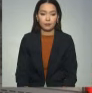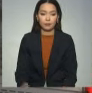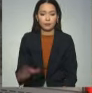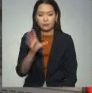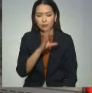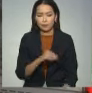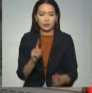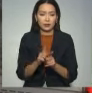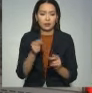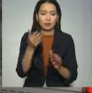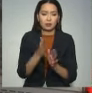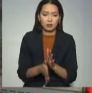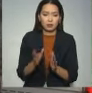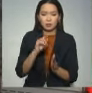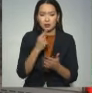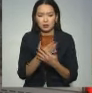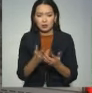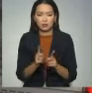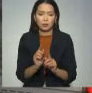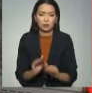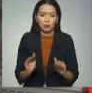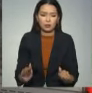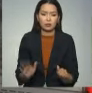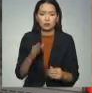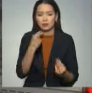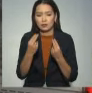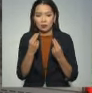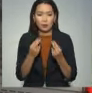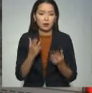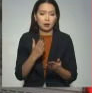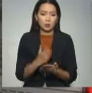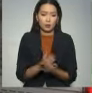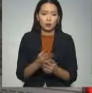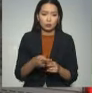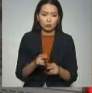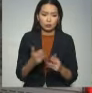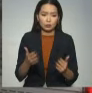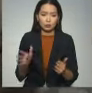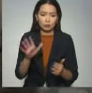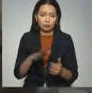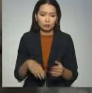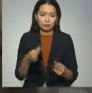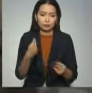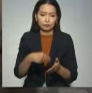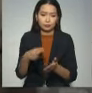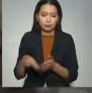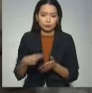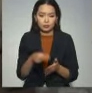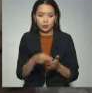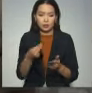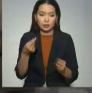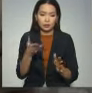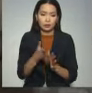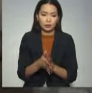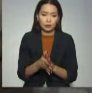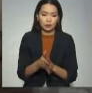Күнде келесің, сүті бар, памперсі бар, балдардың тамағы бар дегендей. Сол ғой енді тіршілік. Жоқ дегенде